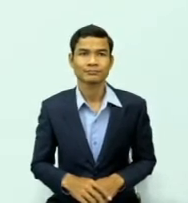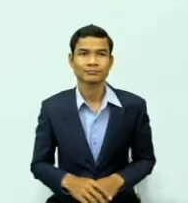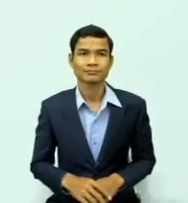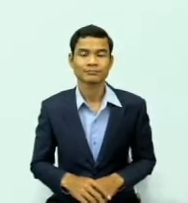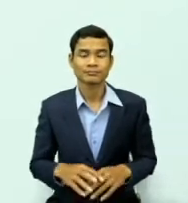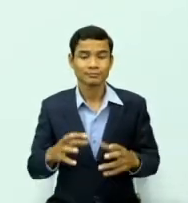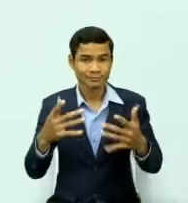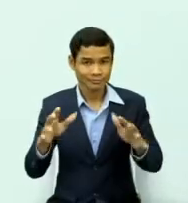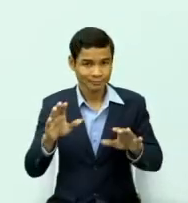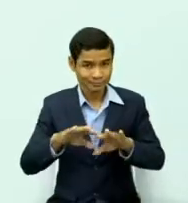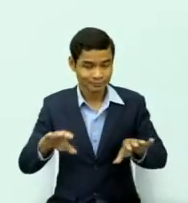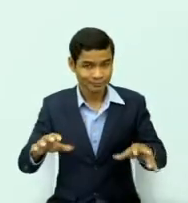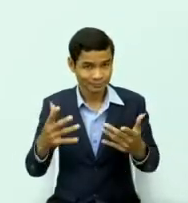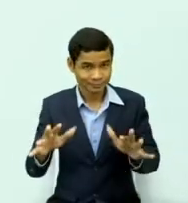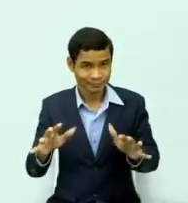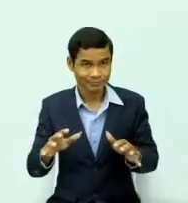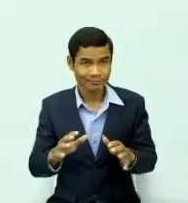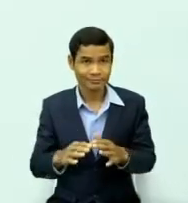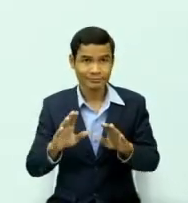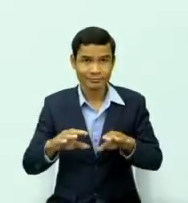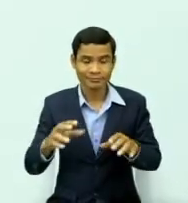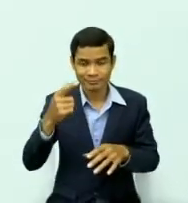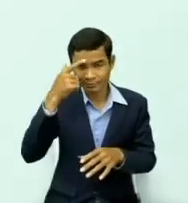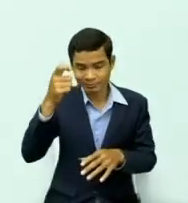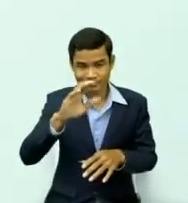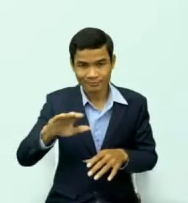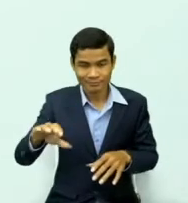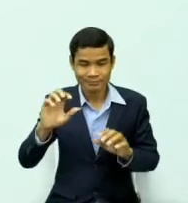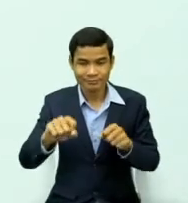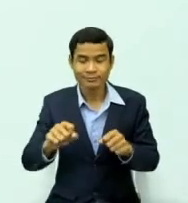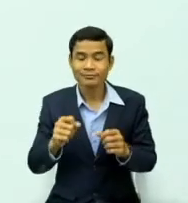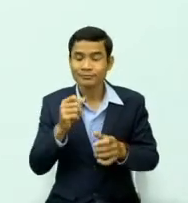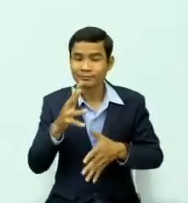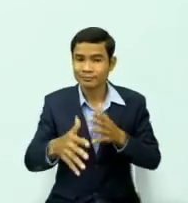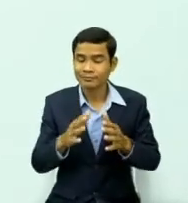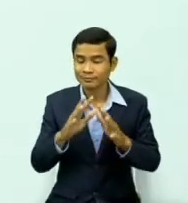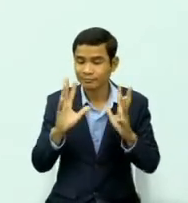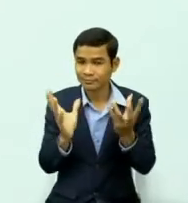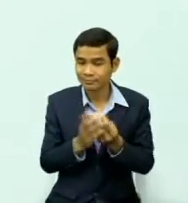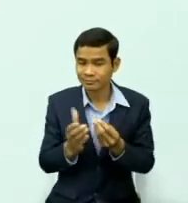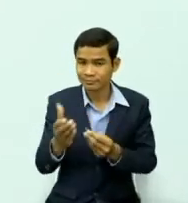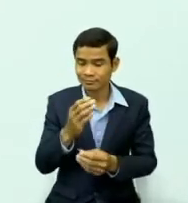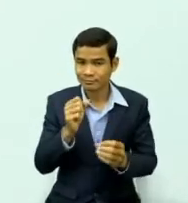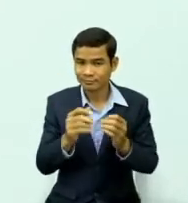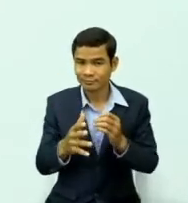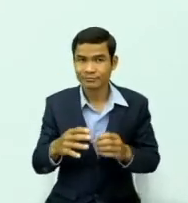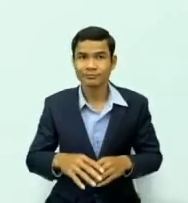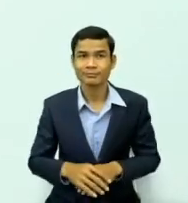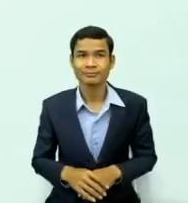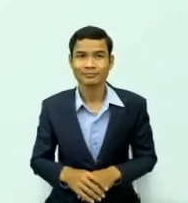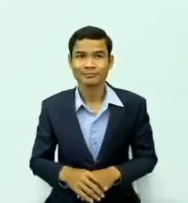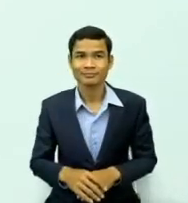chà rồi rồi hai con ta con sát ra bàn này cứ con tiếp ăn từng ăn này chấp đảm